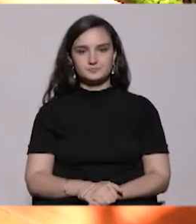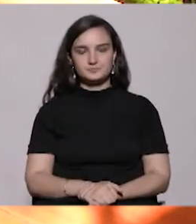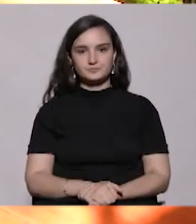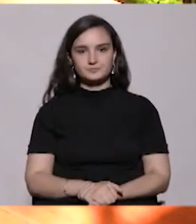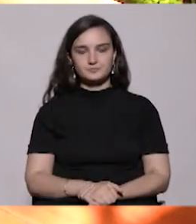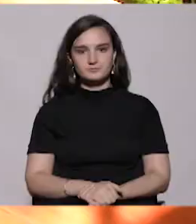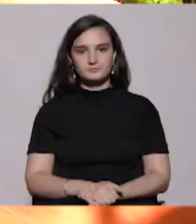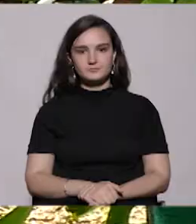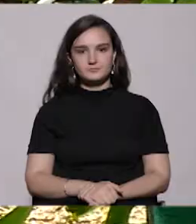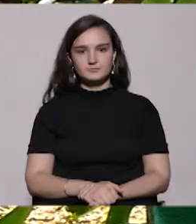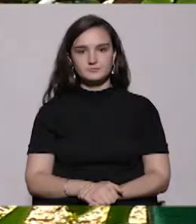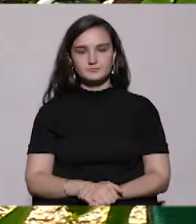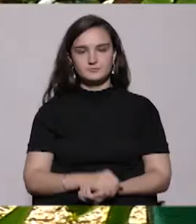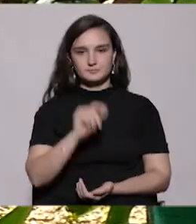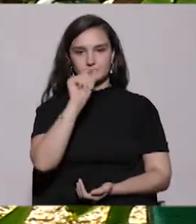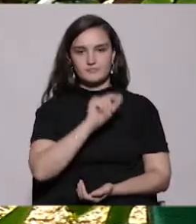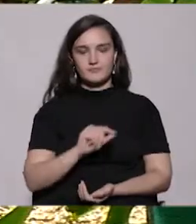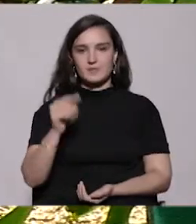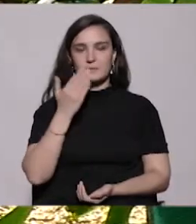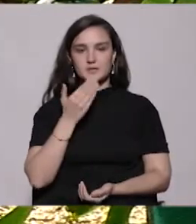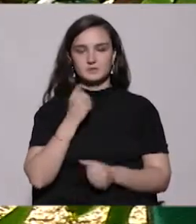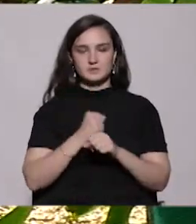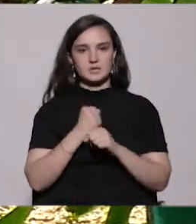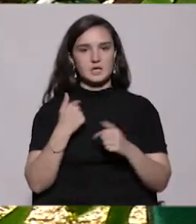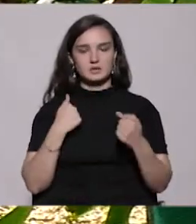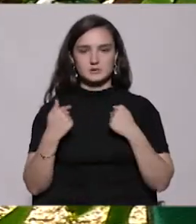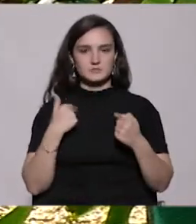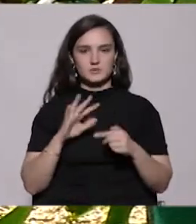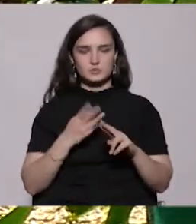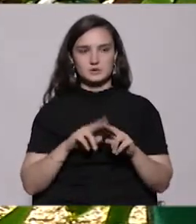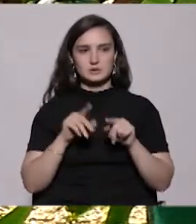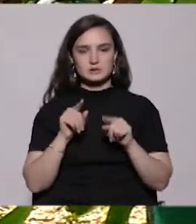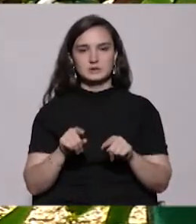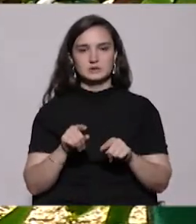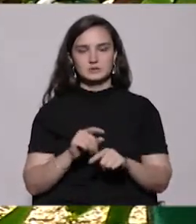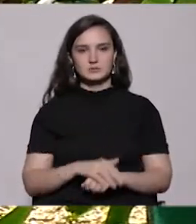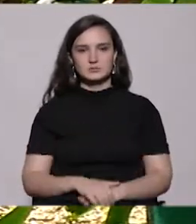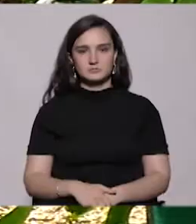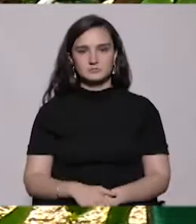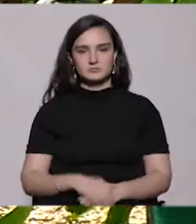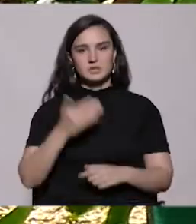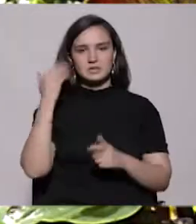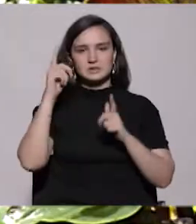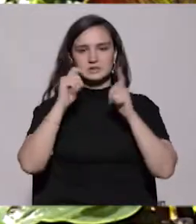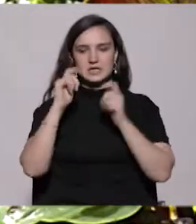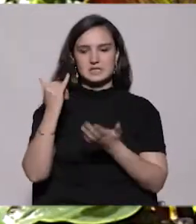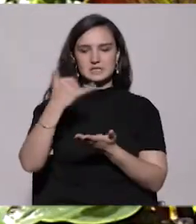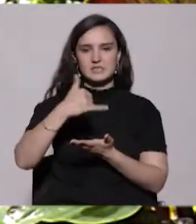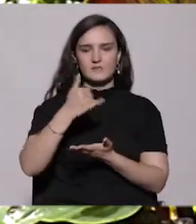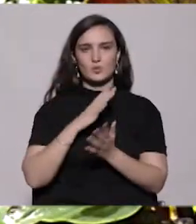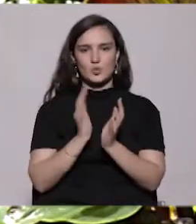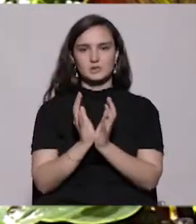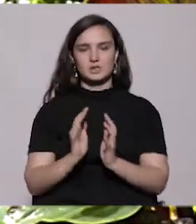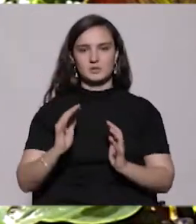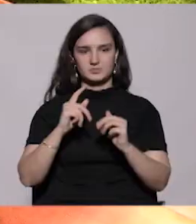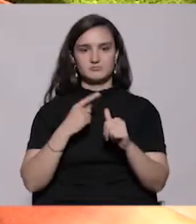მარტივად შემოხვაზეთ. არიწვალოთ. იცით, აი ესეთი სარძევეს ეძახდნენ, წინათ იყო ესეთი ქოთნები